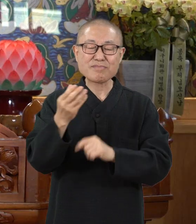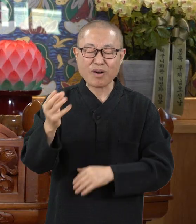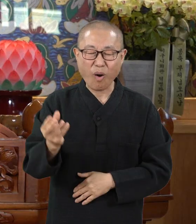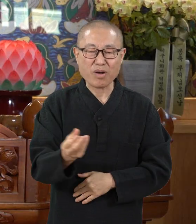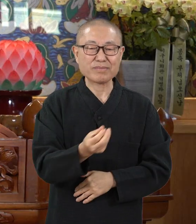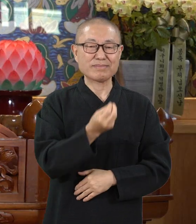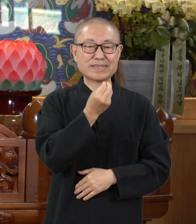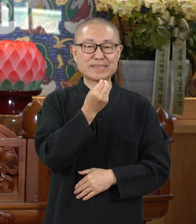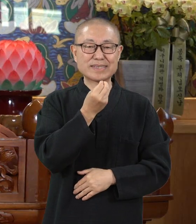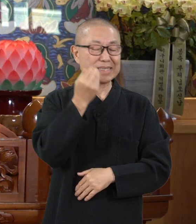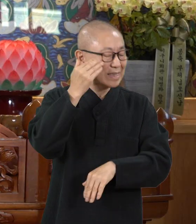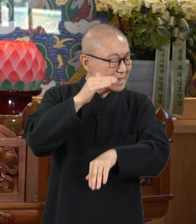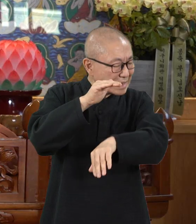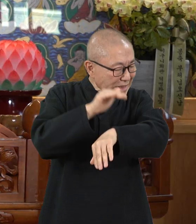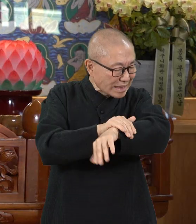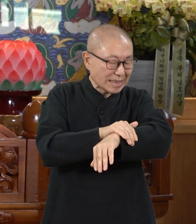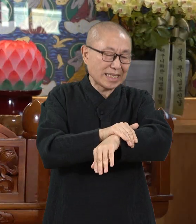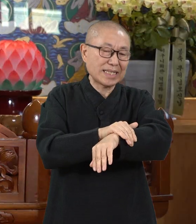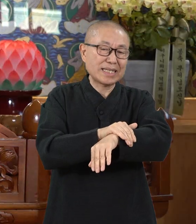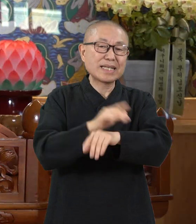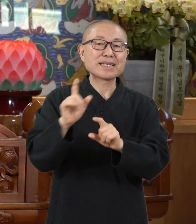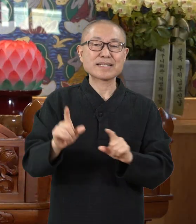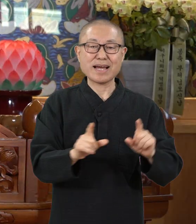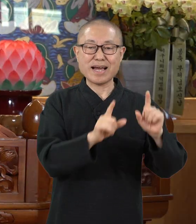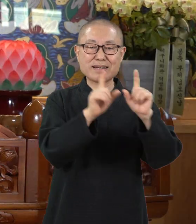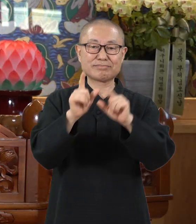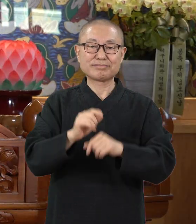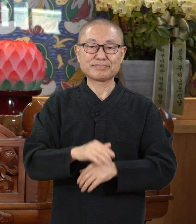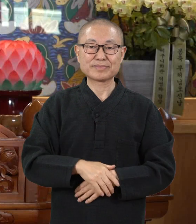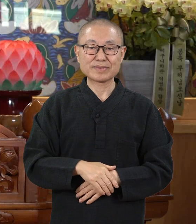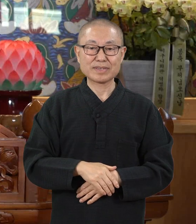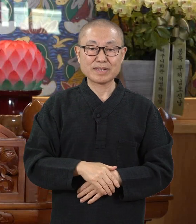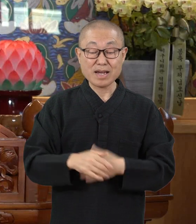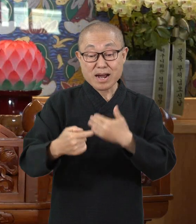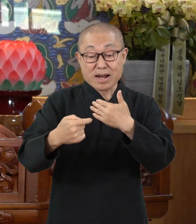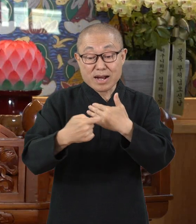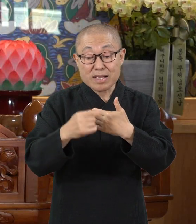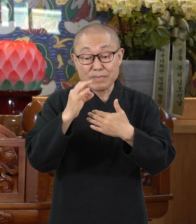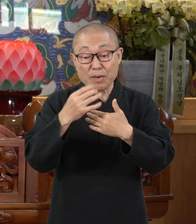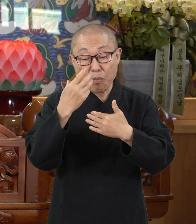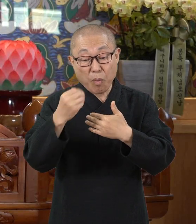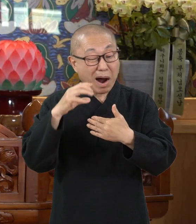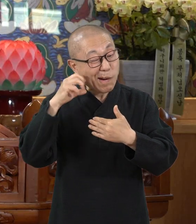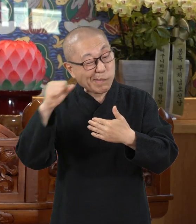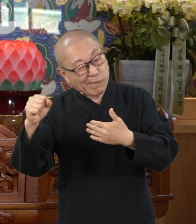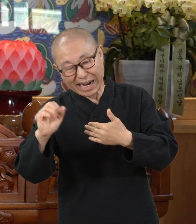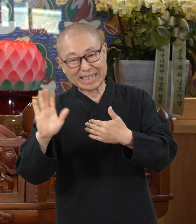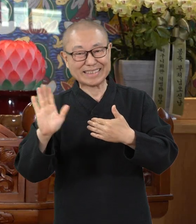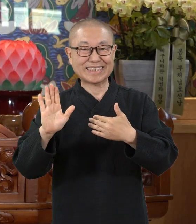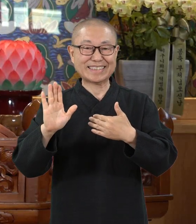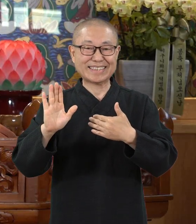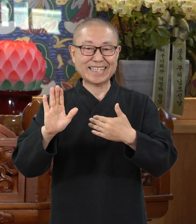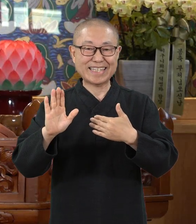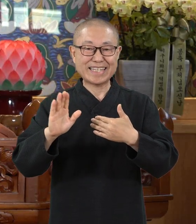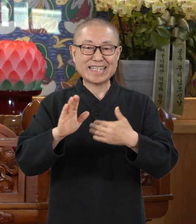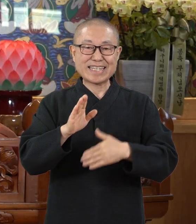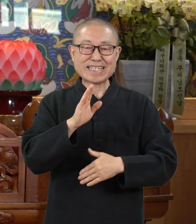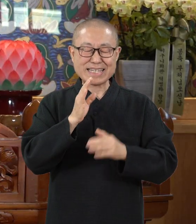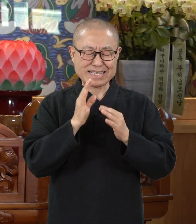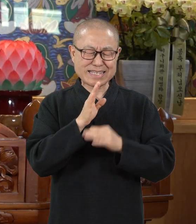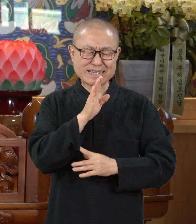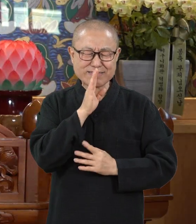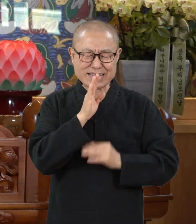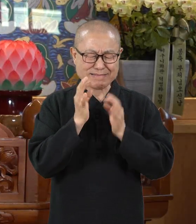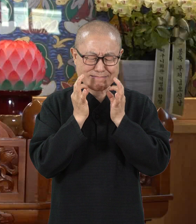거룩한 반야지혜의 삶, 그리고 현상에 좌우되지 않는 아주 지극한